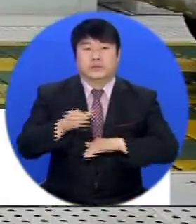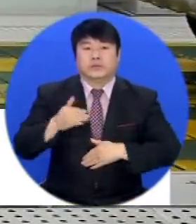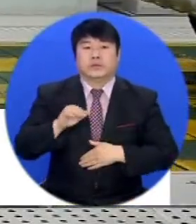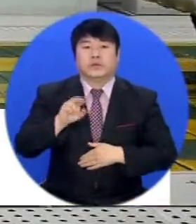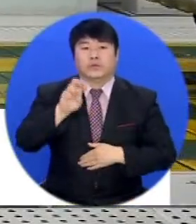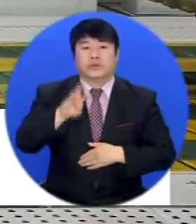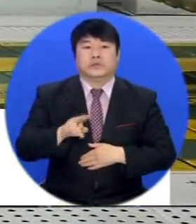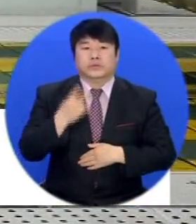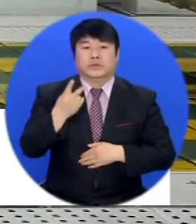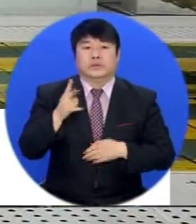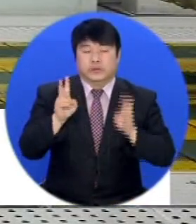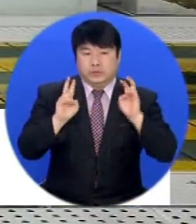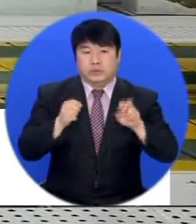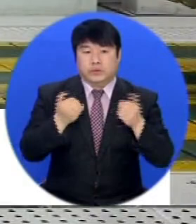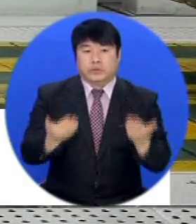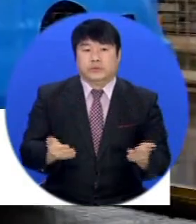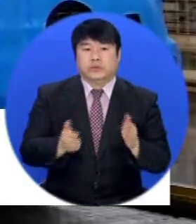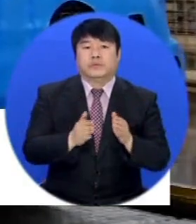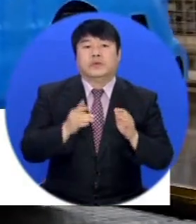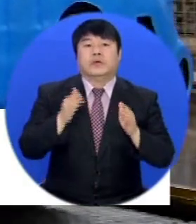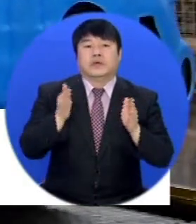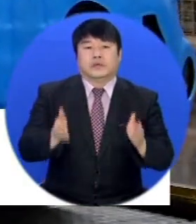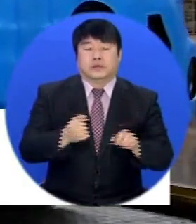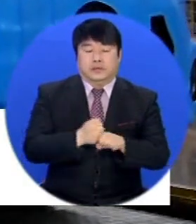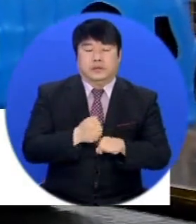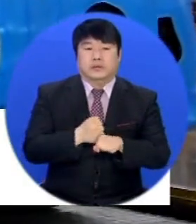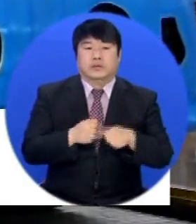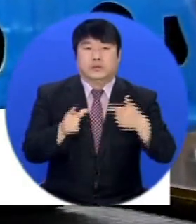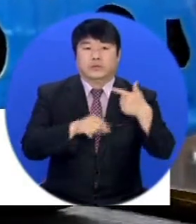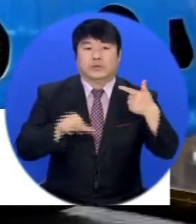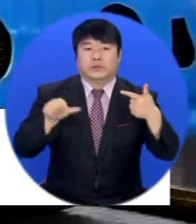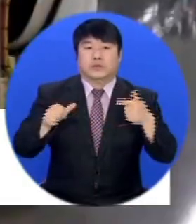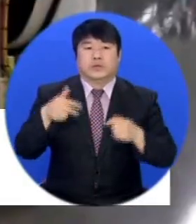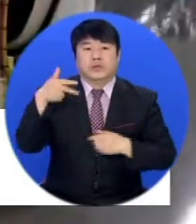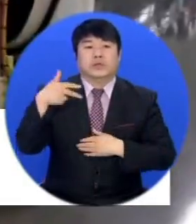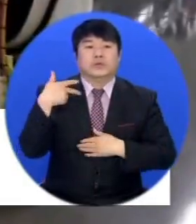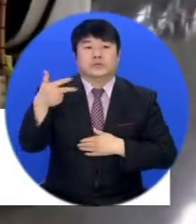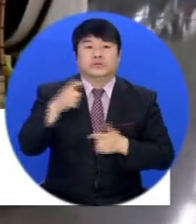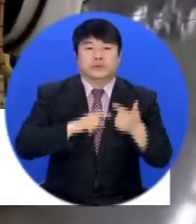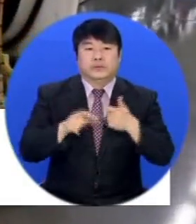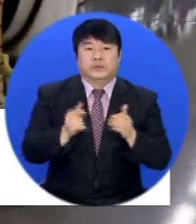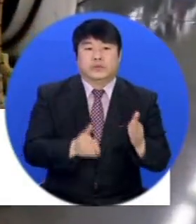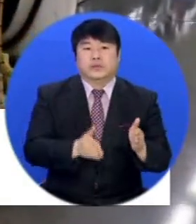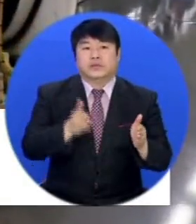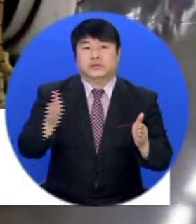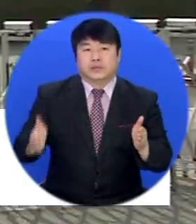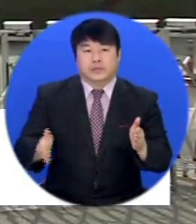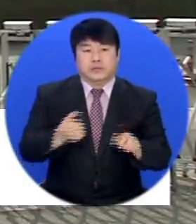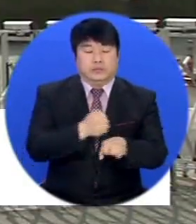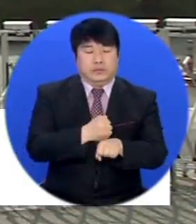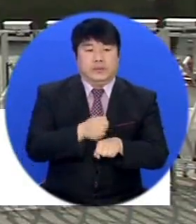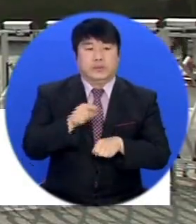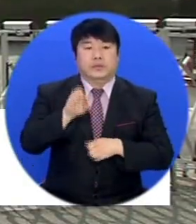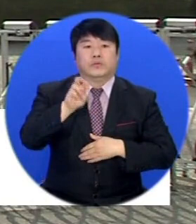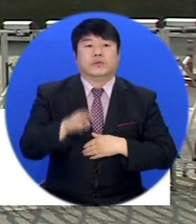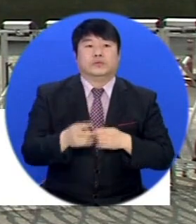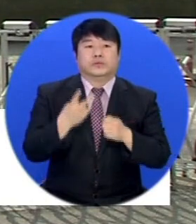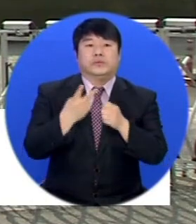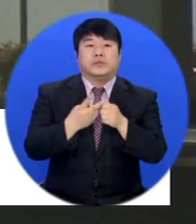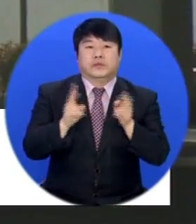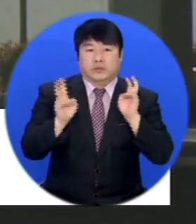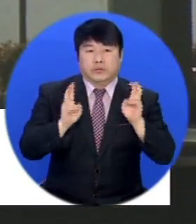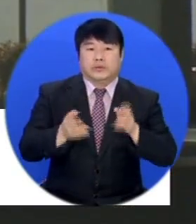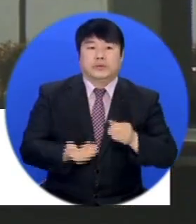광주 2공장의 휴업 기간을 다음 달 5일까지 일주일 더 연장하기로 했습니다. 이는 광주